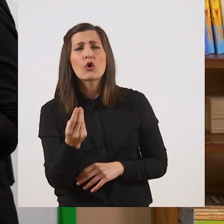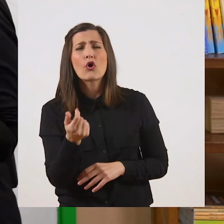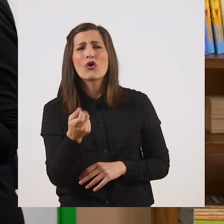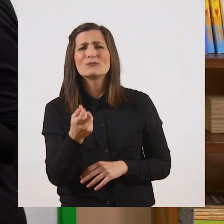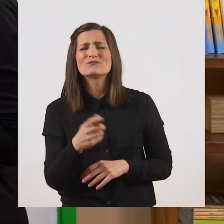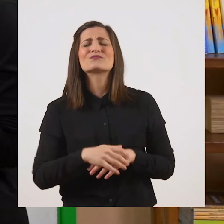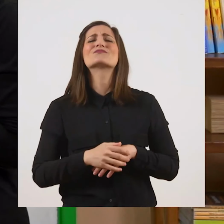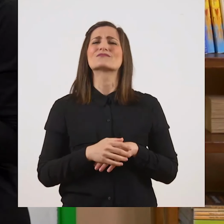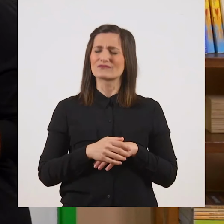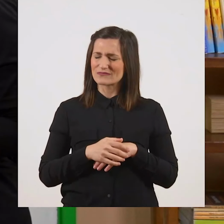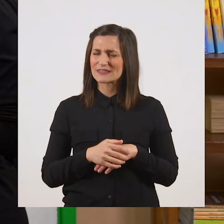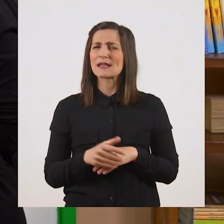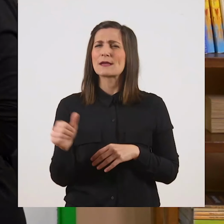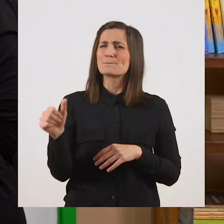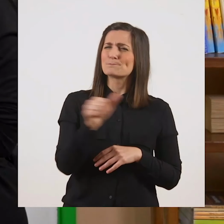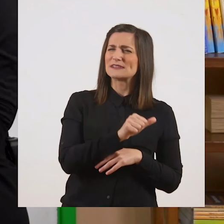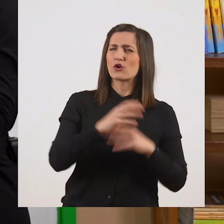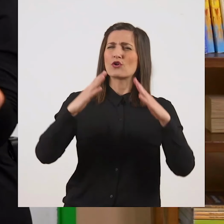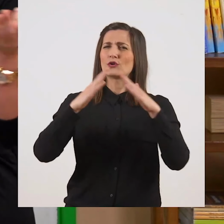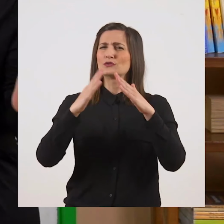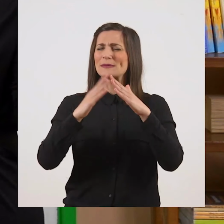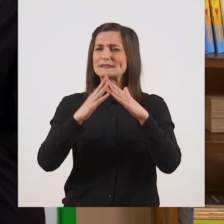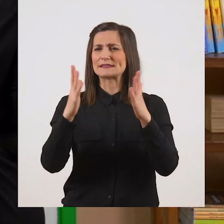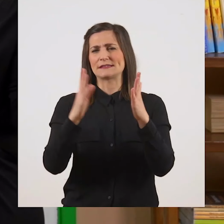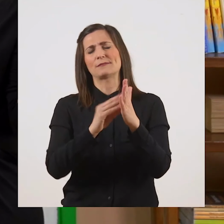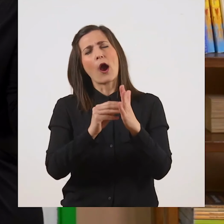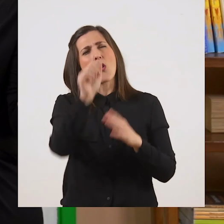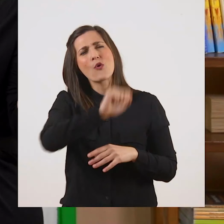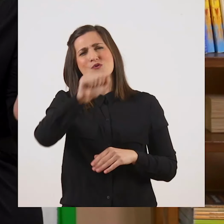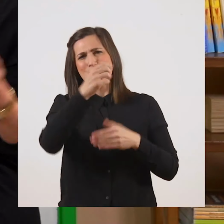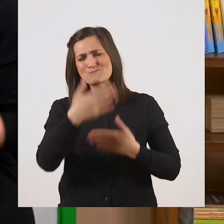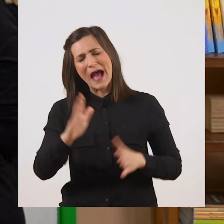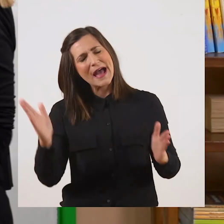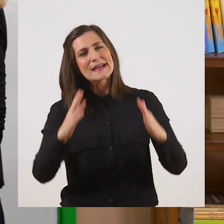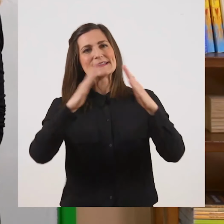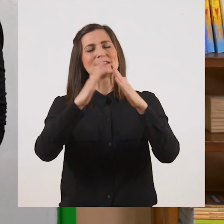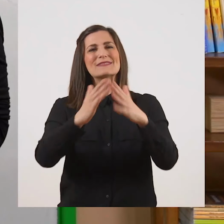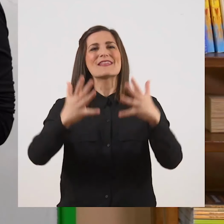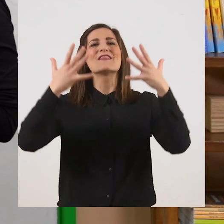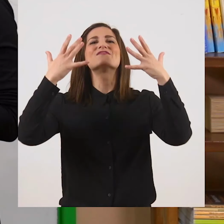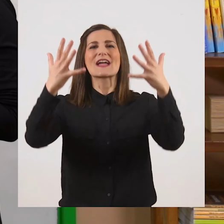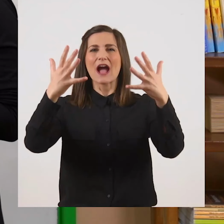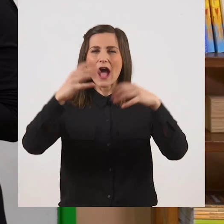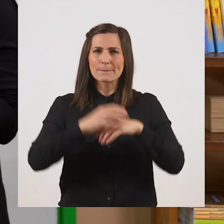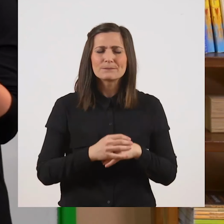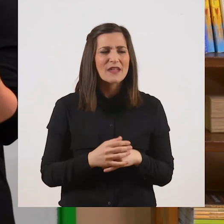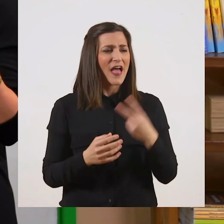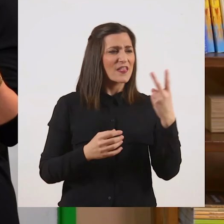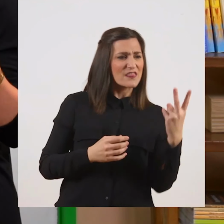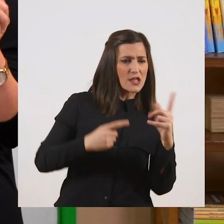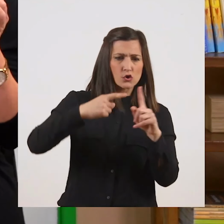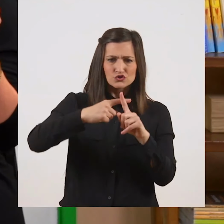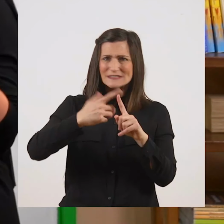το ζευγαράκι? Τα έσβησα. Θα μπορούσαμε να κοιτάξουμε, αν δεν το είχα σβήσει, στο σπιτάκι του 10, το ζευγαράκι του 2. Το